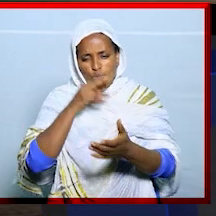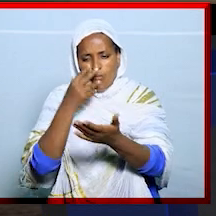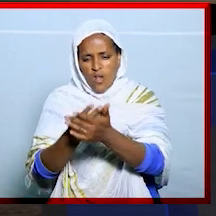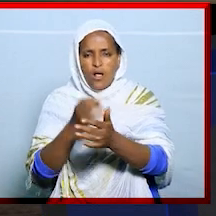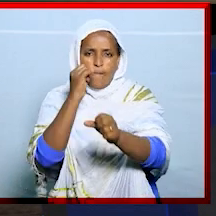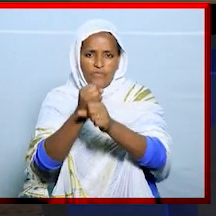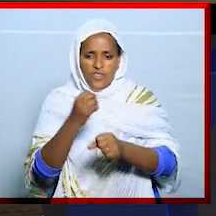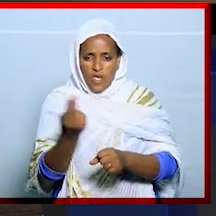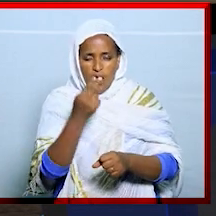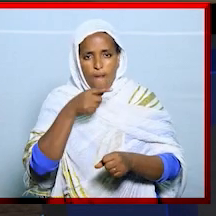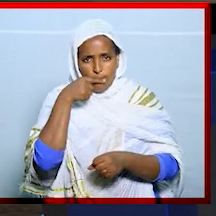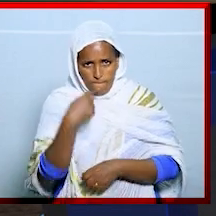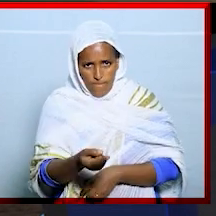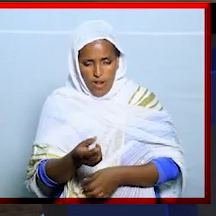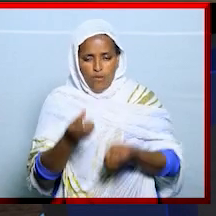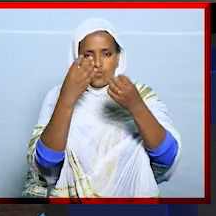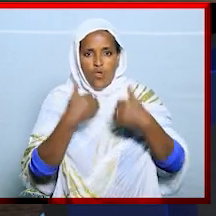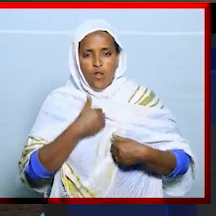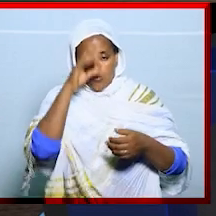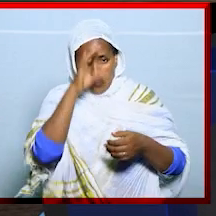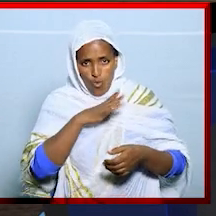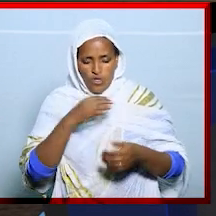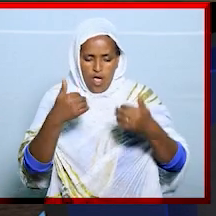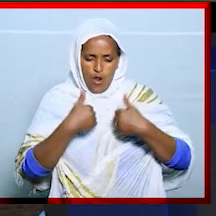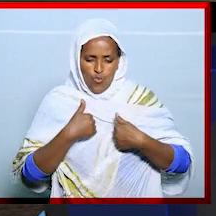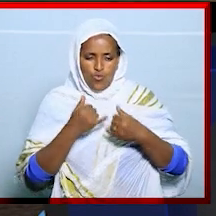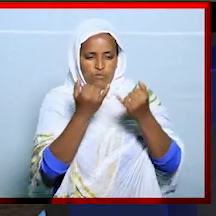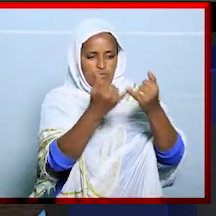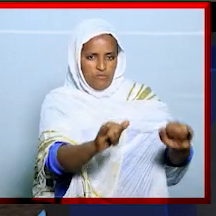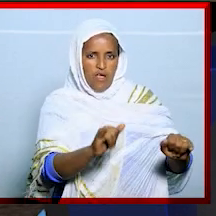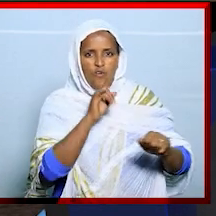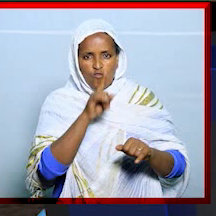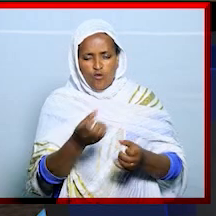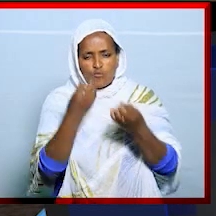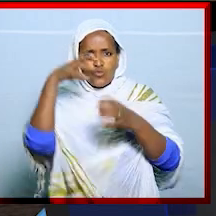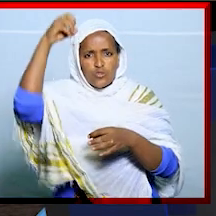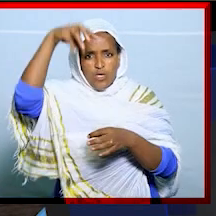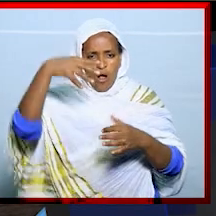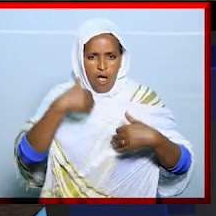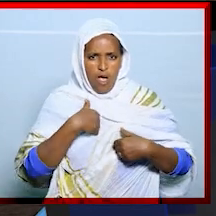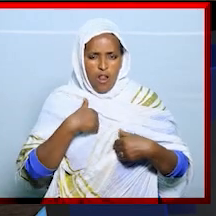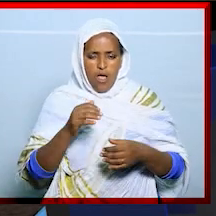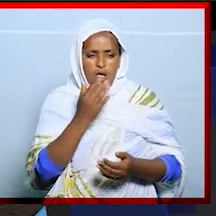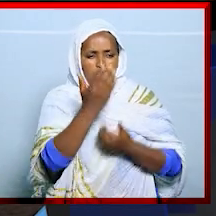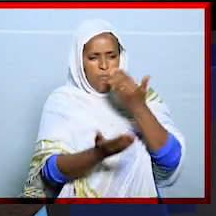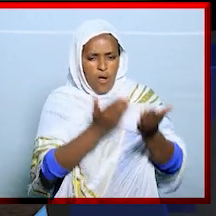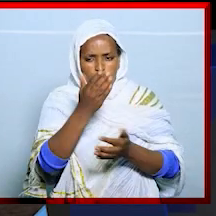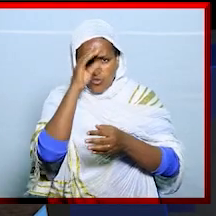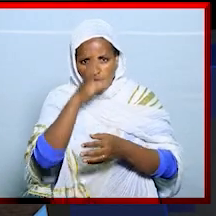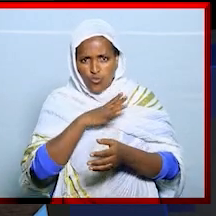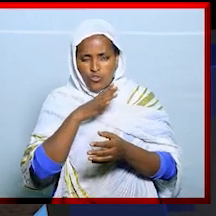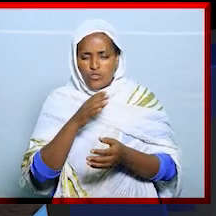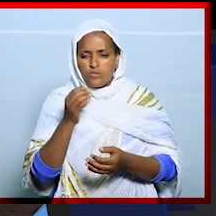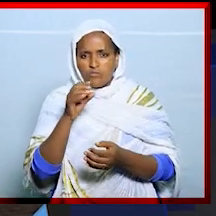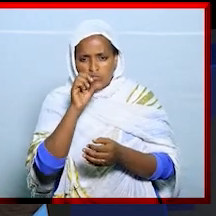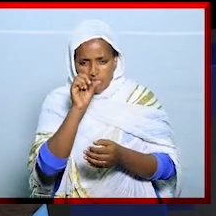ለሰው መልካም ማድረግ። ጠቃሚ የሚባለው ብዙ ያለው ሳይሆን ያለውን የሚያካፍል ነውና በእውነት ብዙ ጸጋ ያላቸው ከማያገለግሉበት